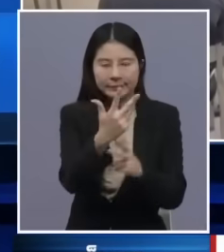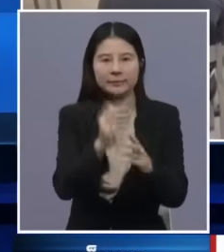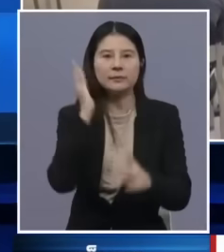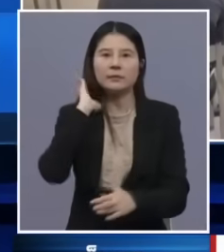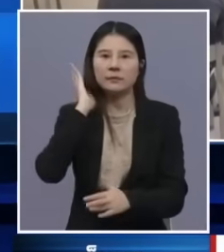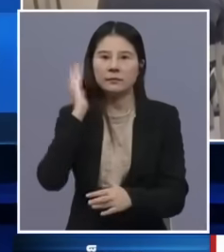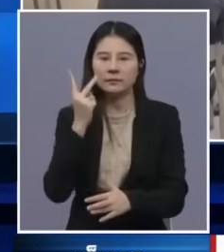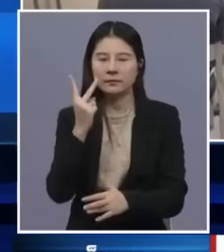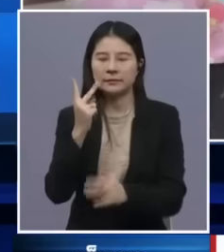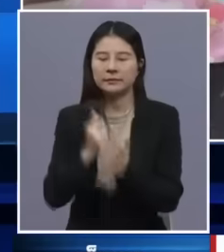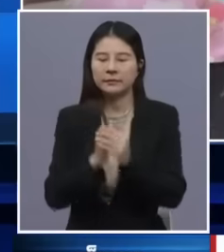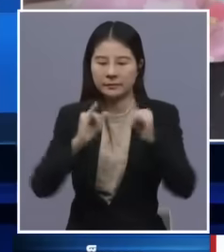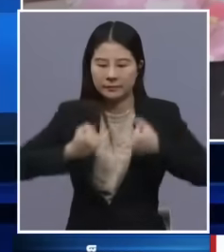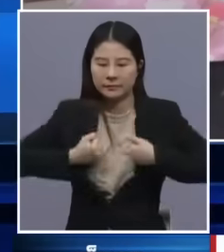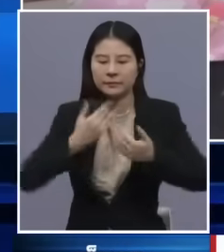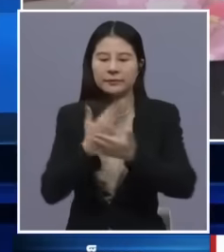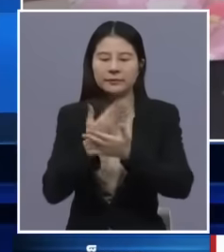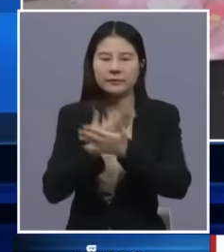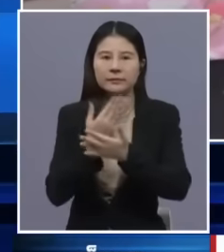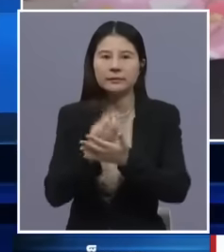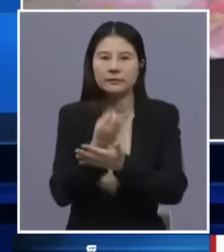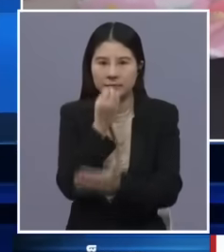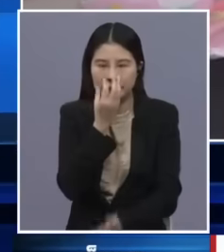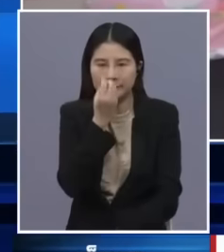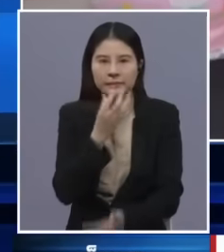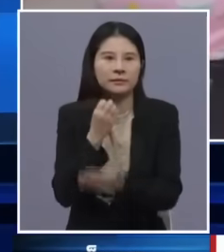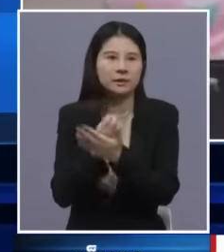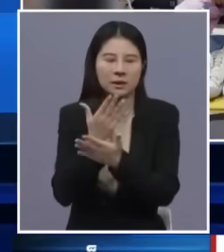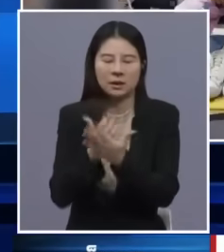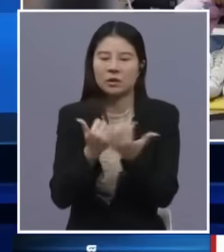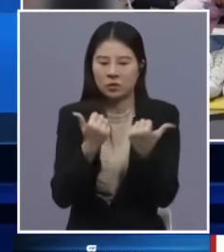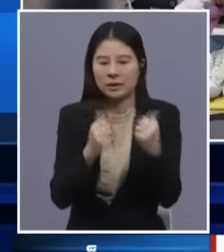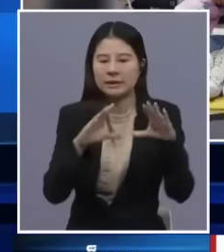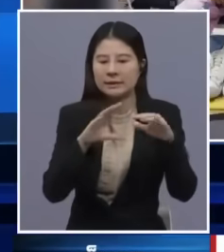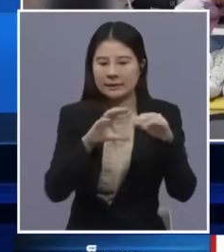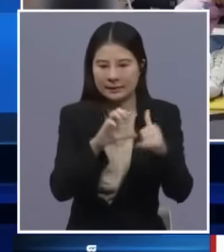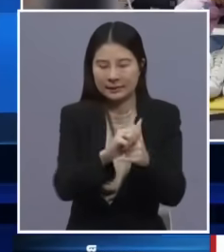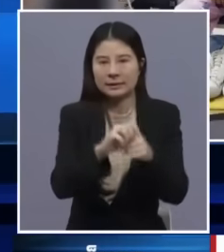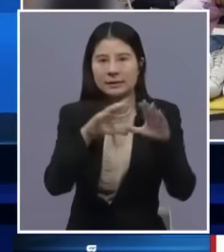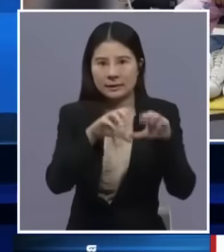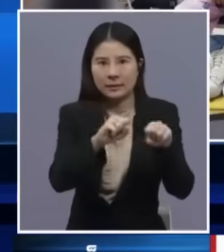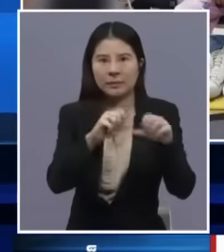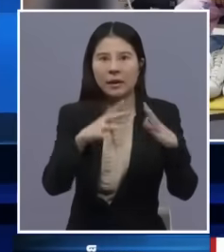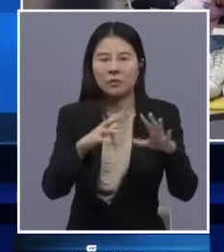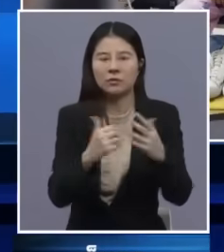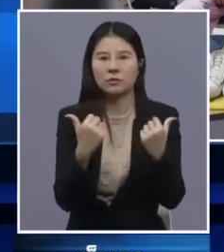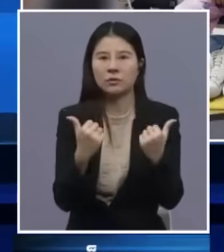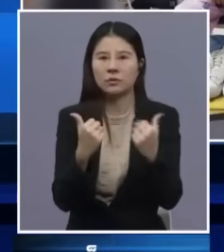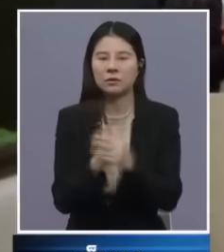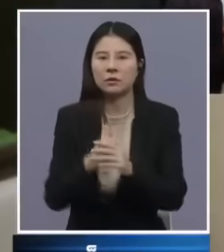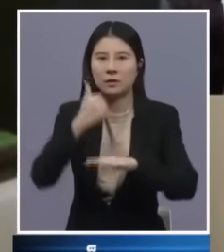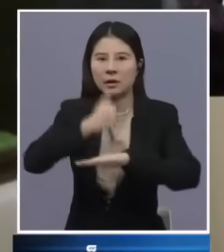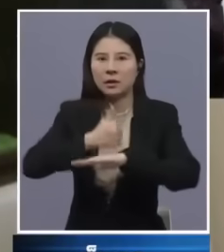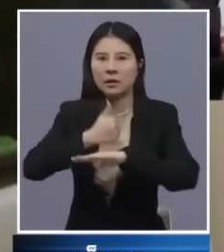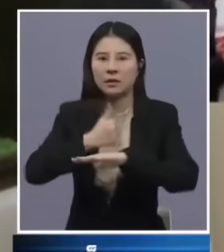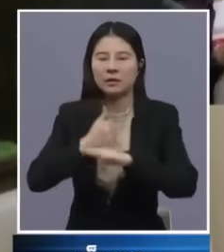ารวมไปถึงเจ้าหนี้ที่เป็นคนปล่อยเงินกู้ด้วยเนี่ยนะคะความคืบหน้าล่าสุดพลตำรวจโทจิรสันแก้วแสงเอกค่ะผู้บัญชาการตำรวจภูธร